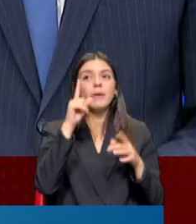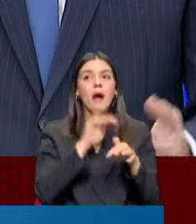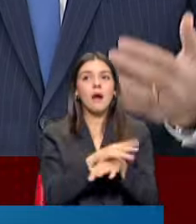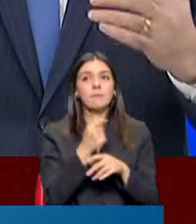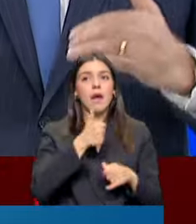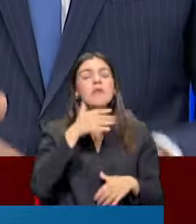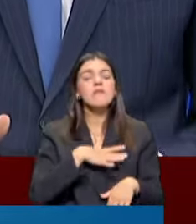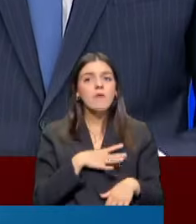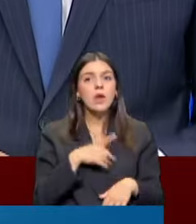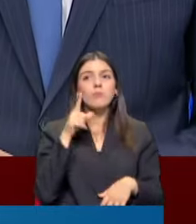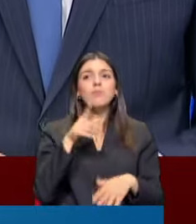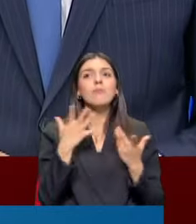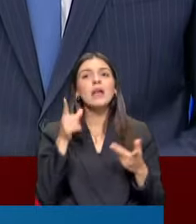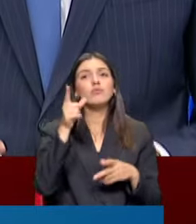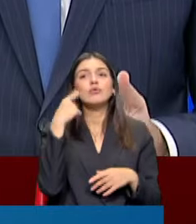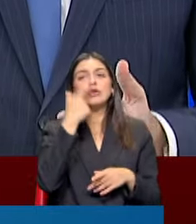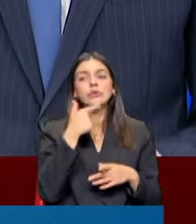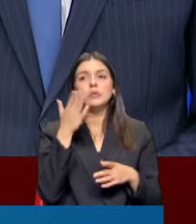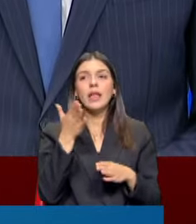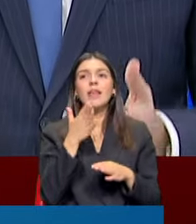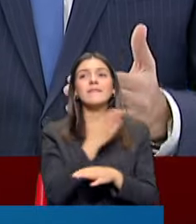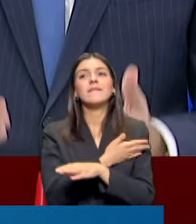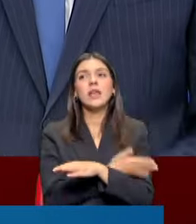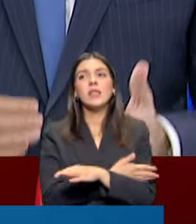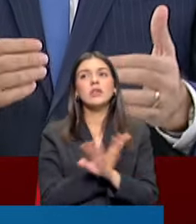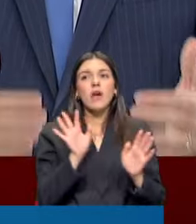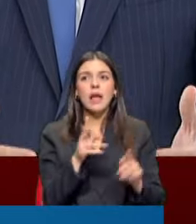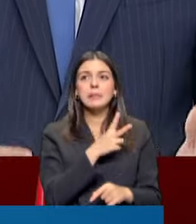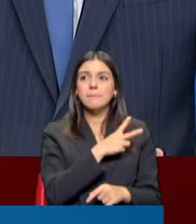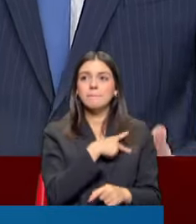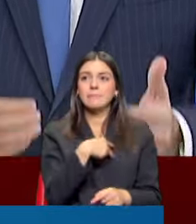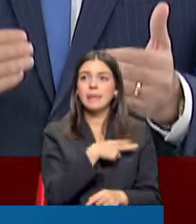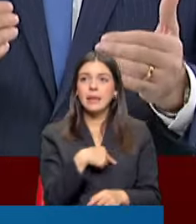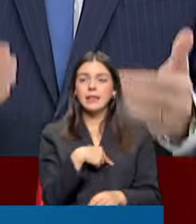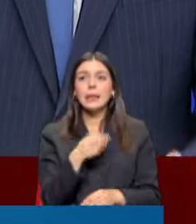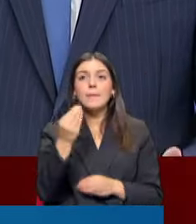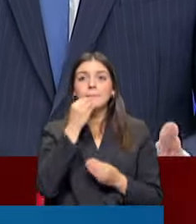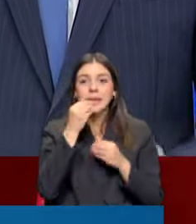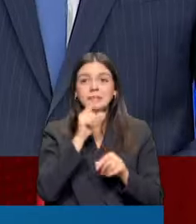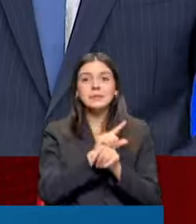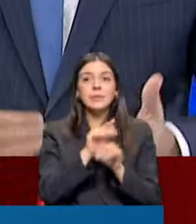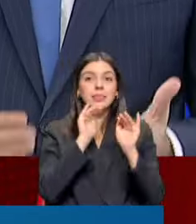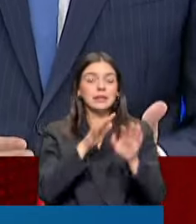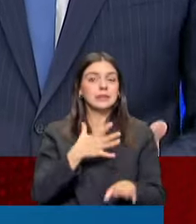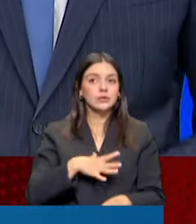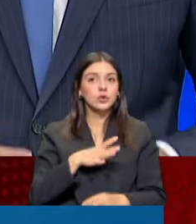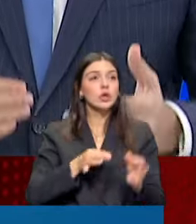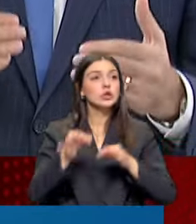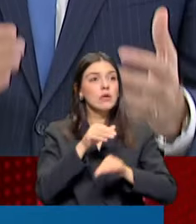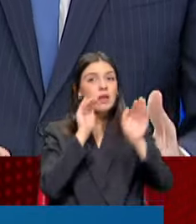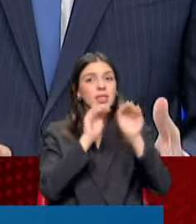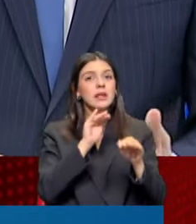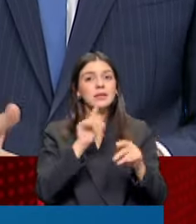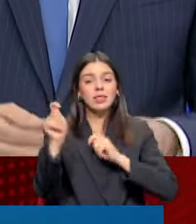ki maalesef bundan kaynaklı olarak da vatandaş artık belediyelerden beslenme sürecine de katkı istiyor. Sosyal destek talepleri